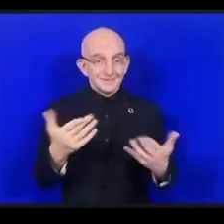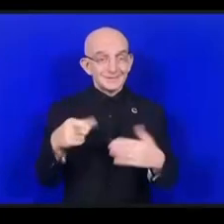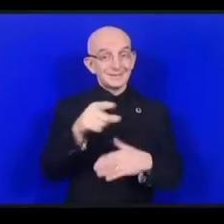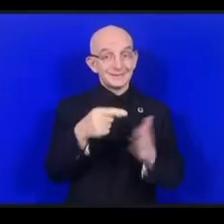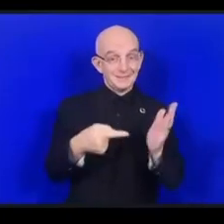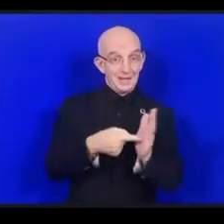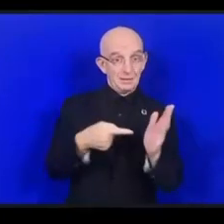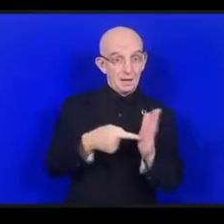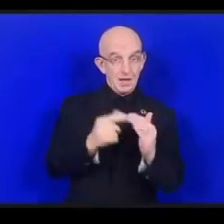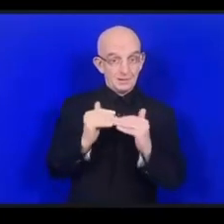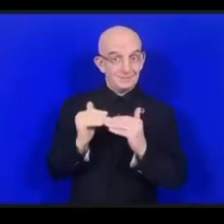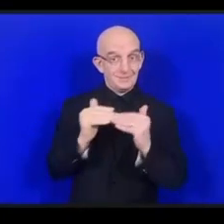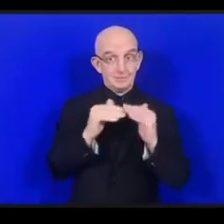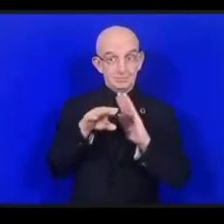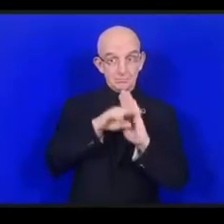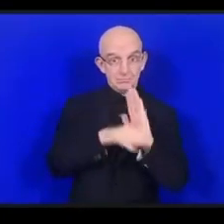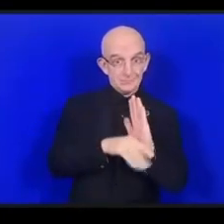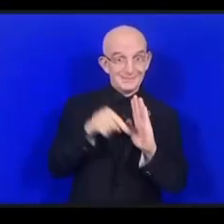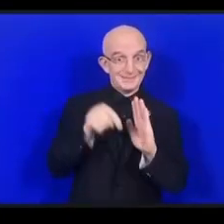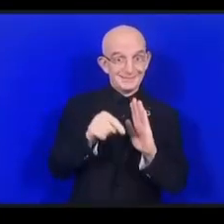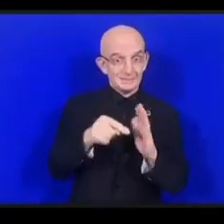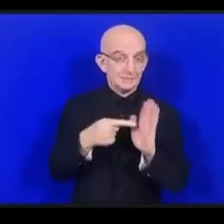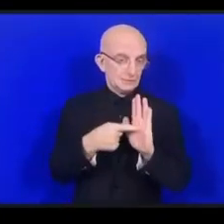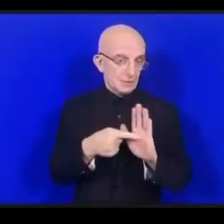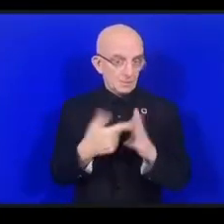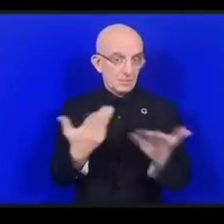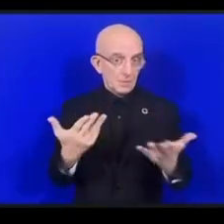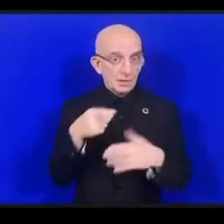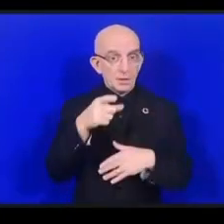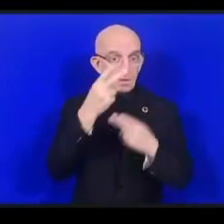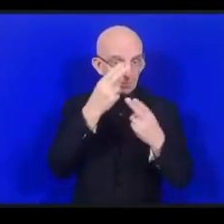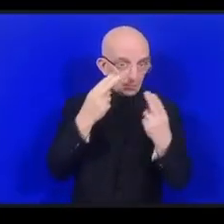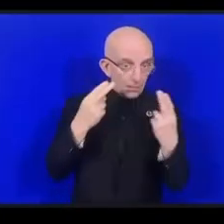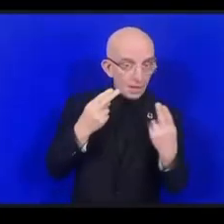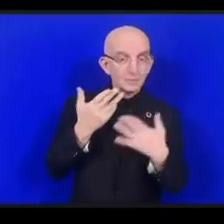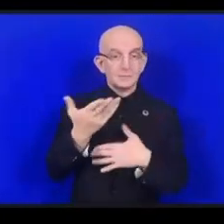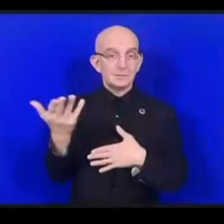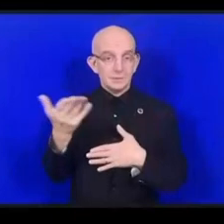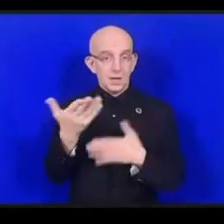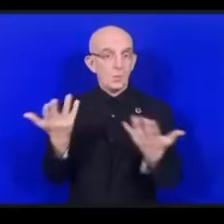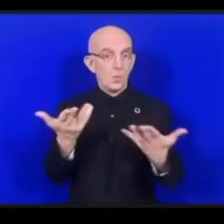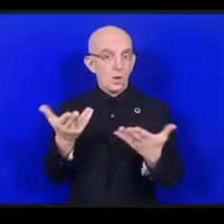等等的利益相关方都要共同参与进来。